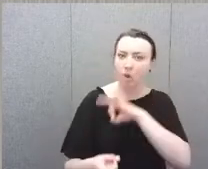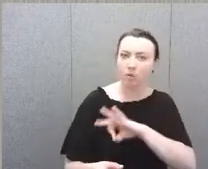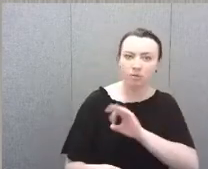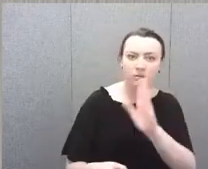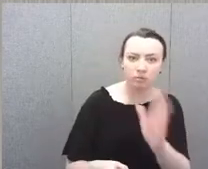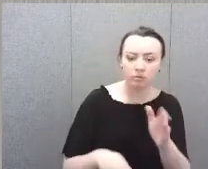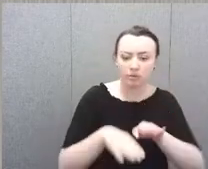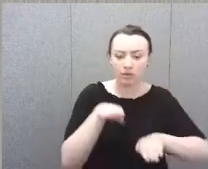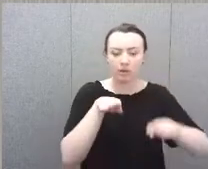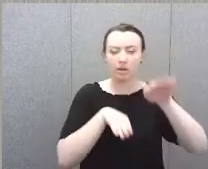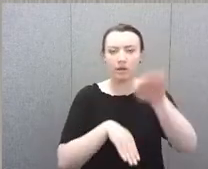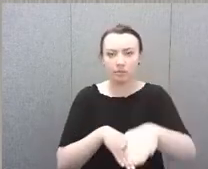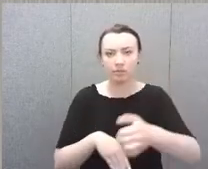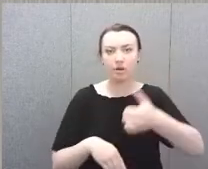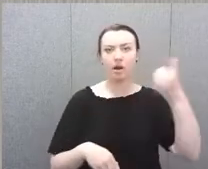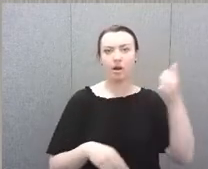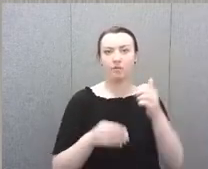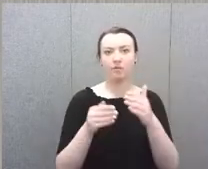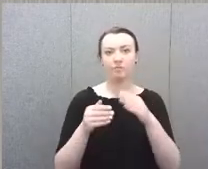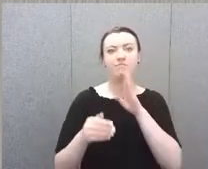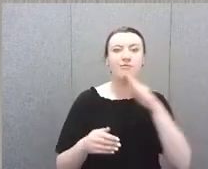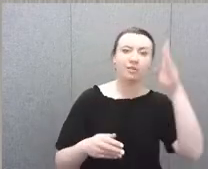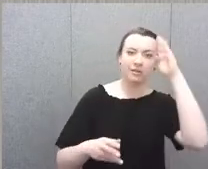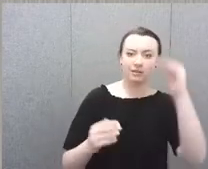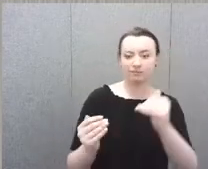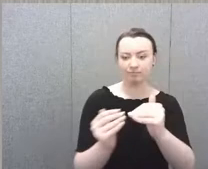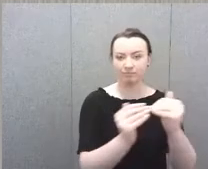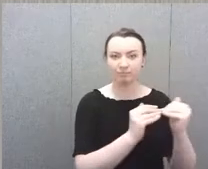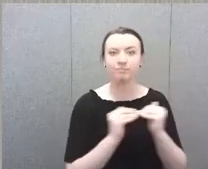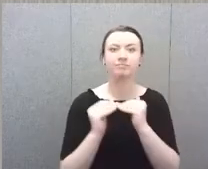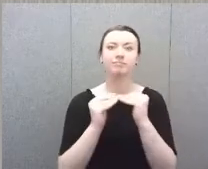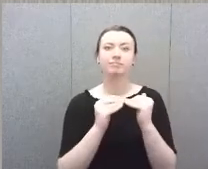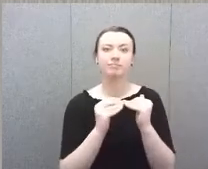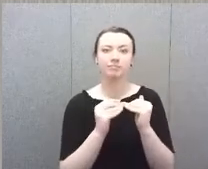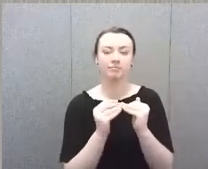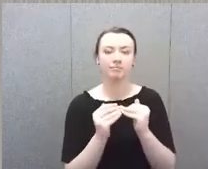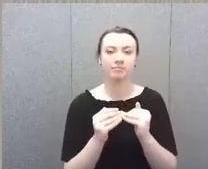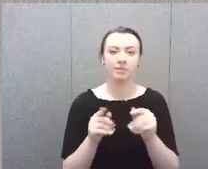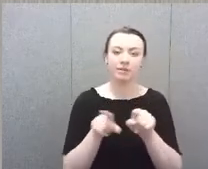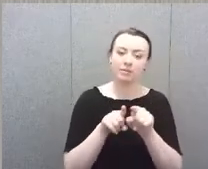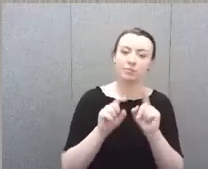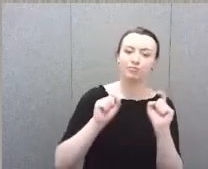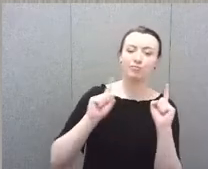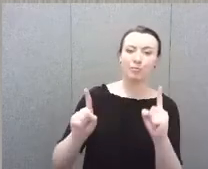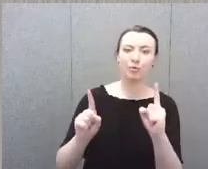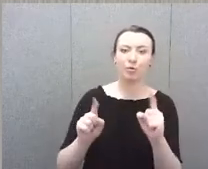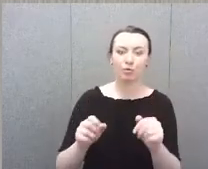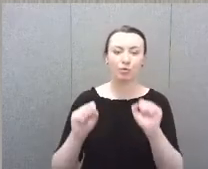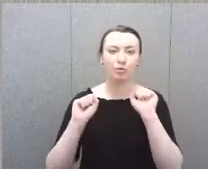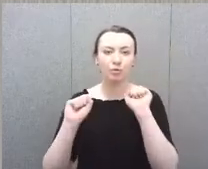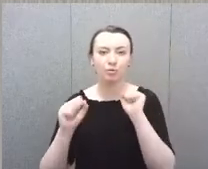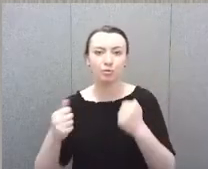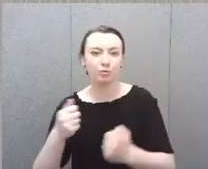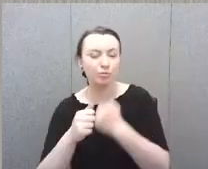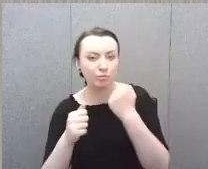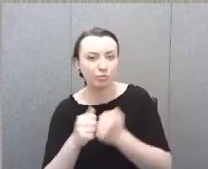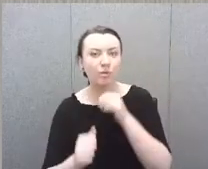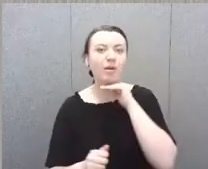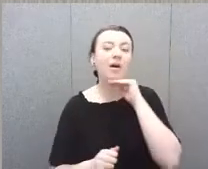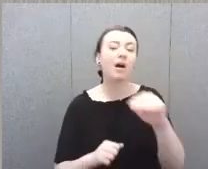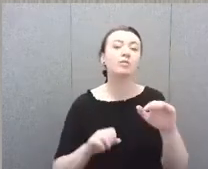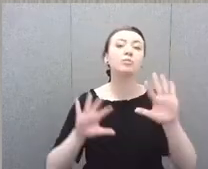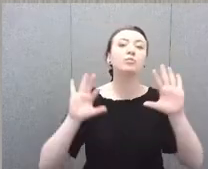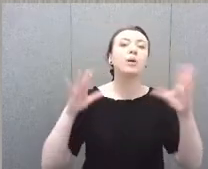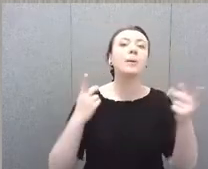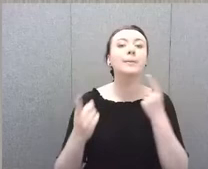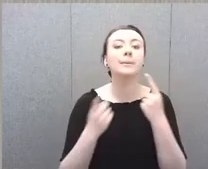Это хороший шаг вперед по дороге к лучшему гендерному равенству и охране женщин